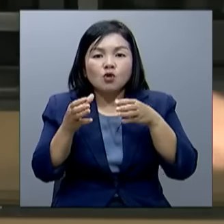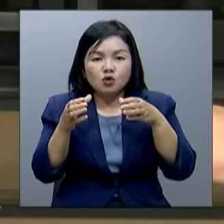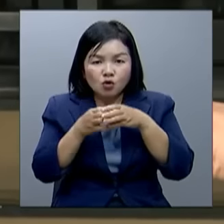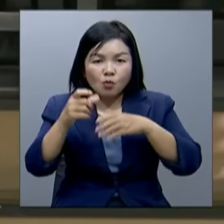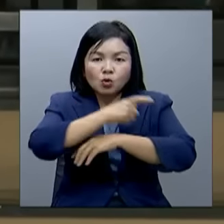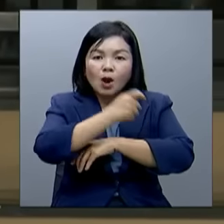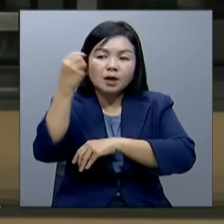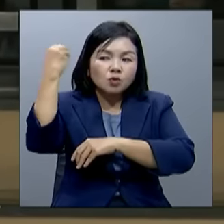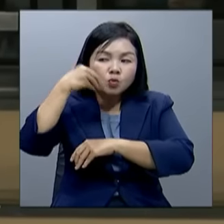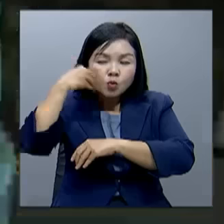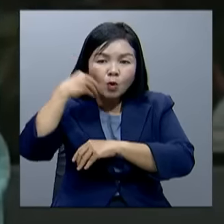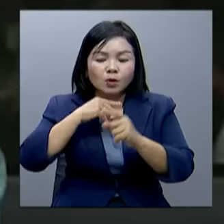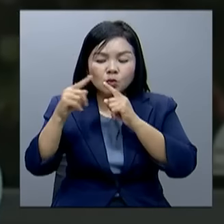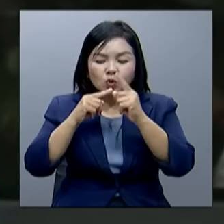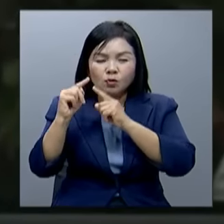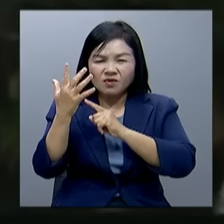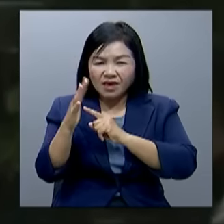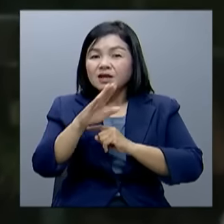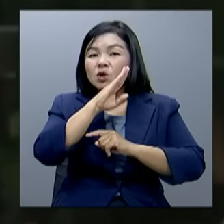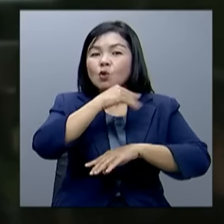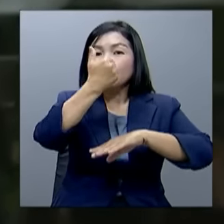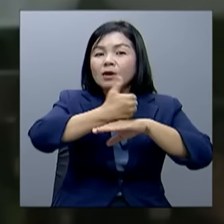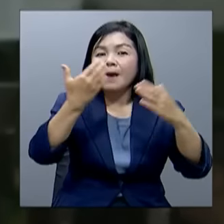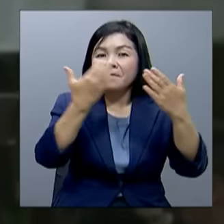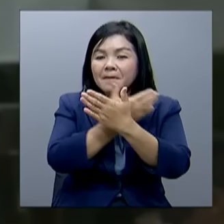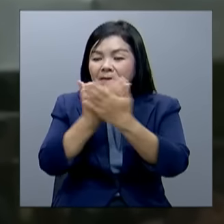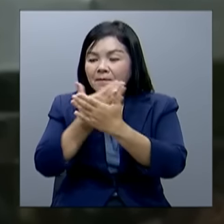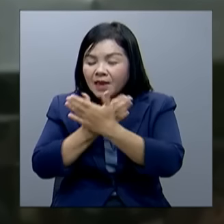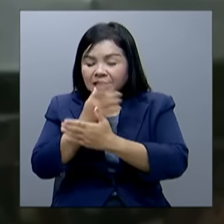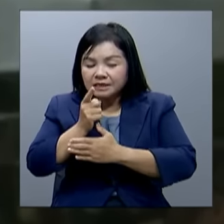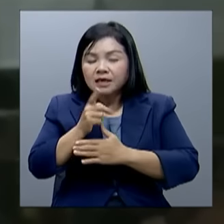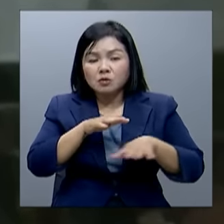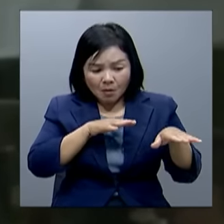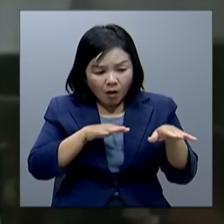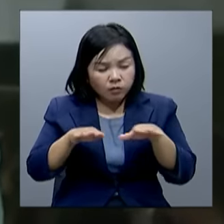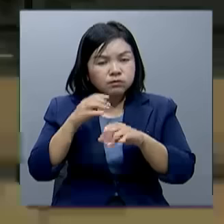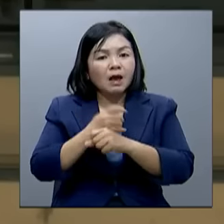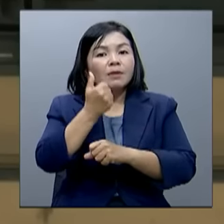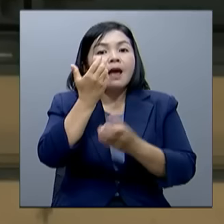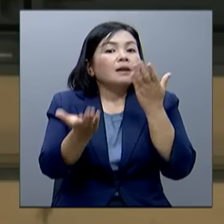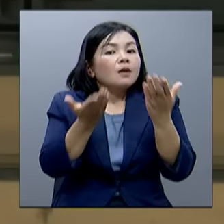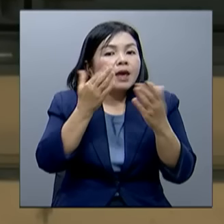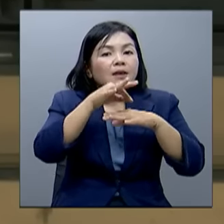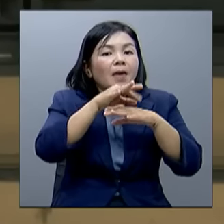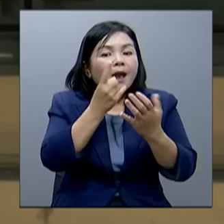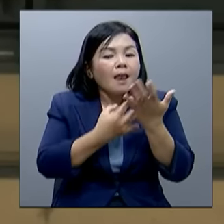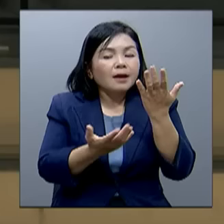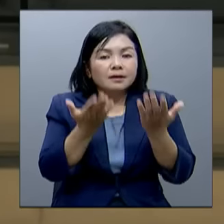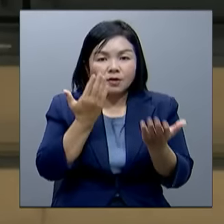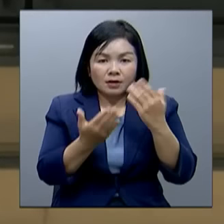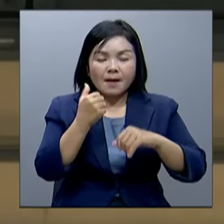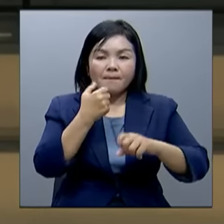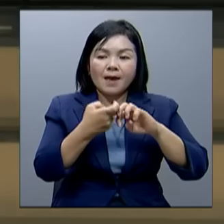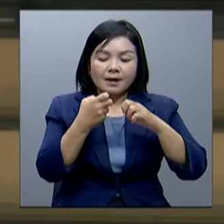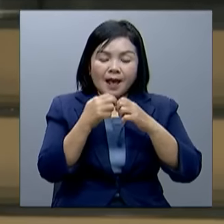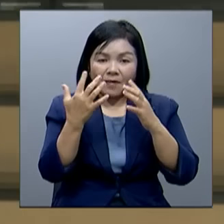ารก็ยังไม่มีการพูดคุยกันนะคะหากมีการปรับครม.จริงส่วนตัวก็พร้อมทำงานใดก็ได้ค่ะไม่มีปัญหาค่ะแล้วก็ยังมีความเ